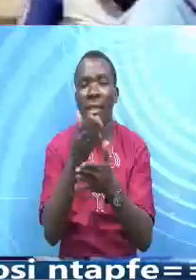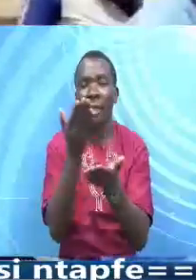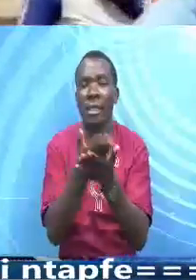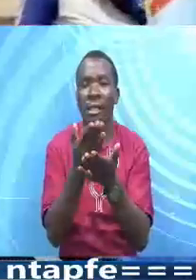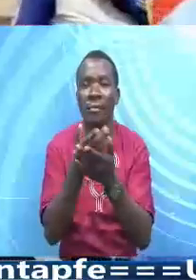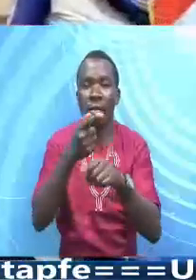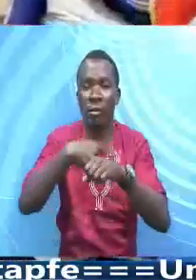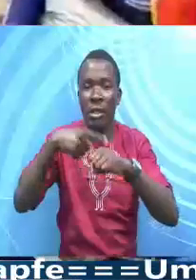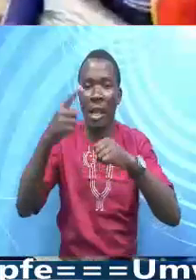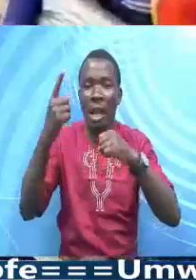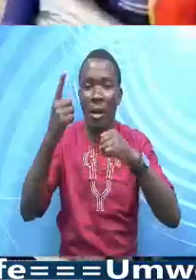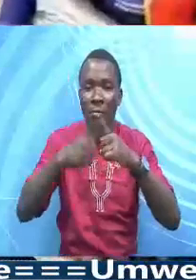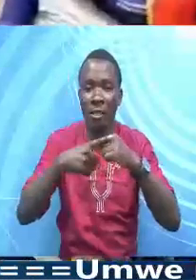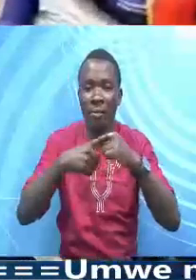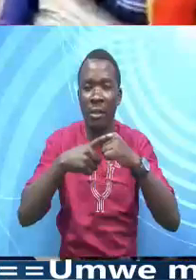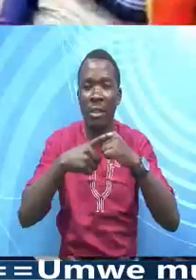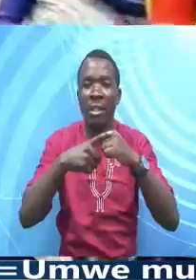mwageze mu rugo. Wazimye kuri moto gato?